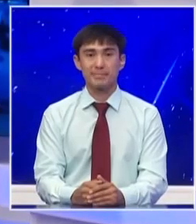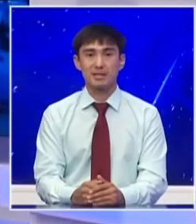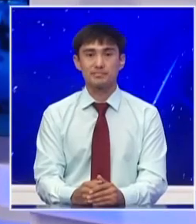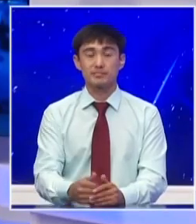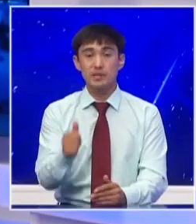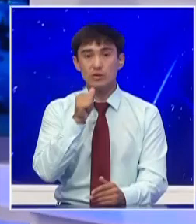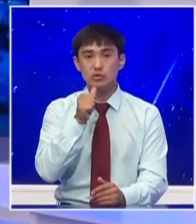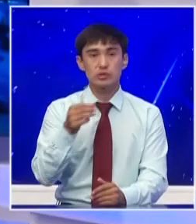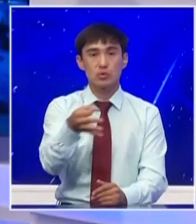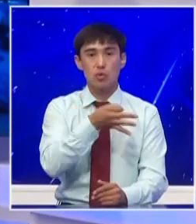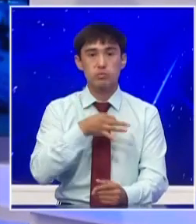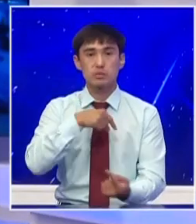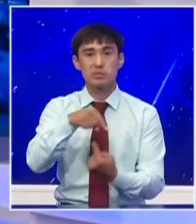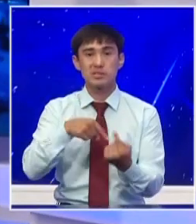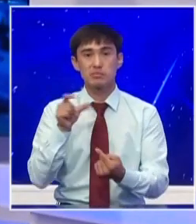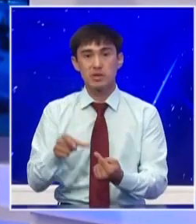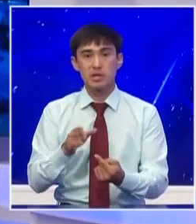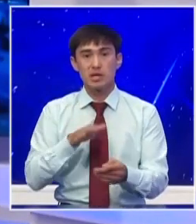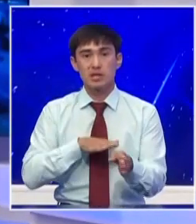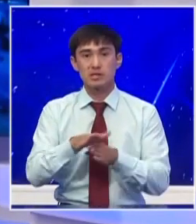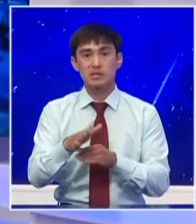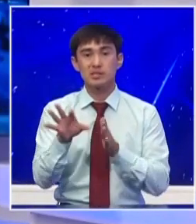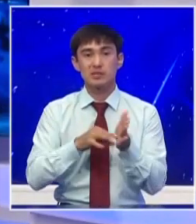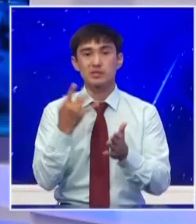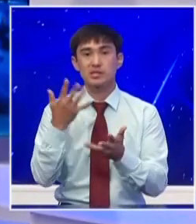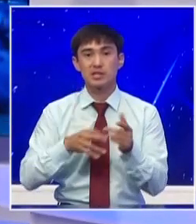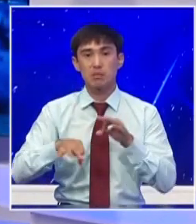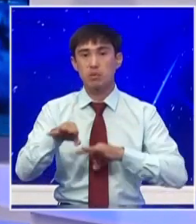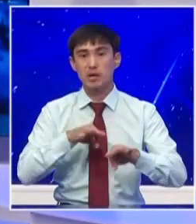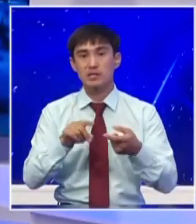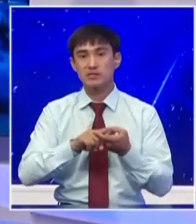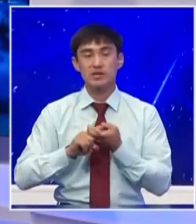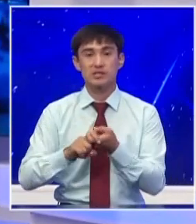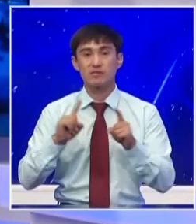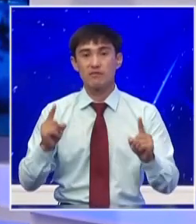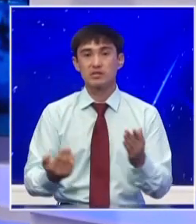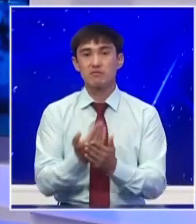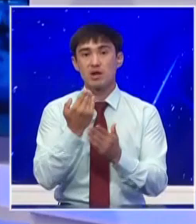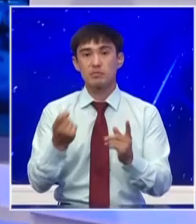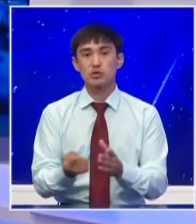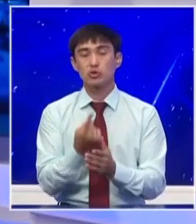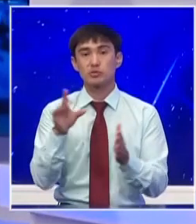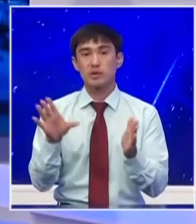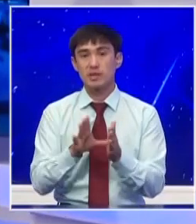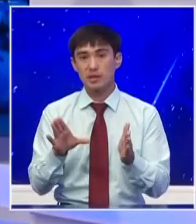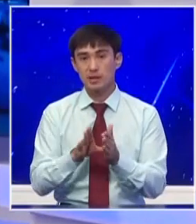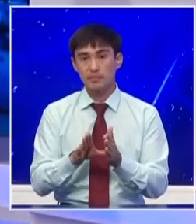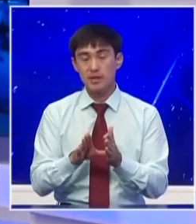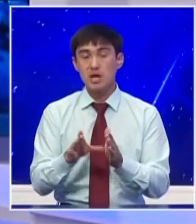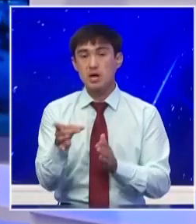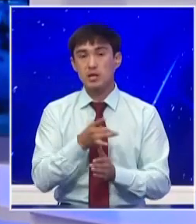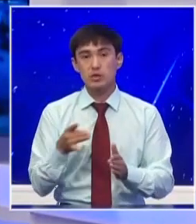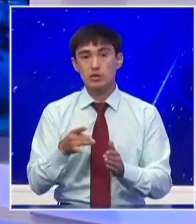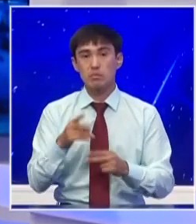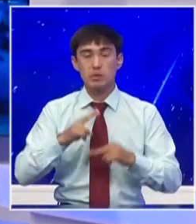В Костанайской области бизнесмены намерены реализовать сразу несколько проектов, связанных с возобновляемыми источниками энергии. В